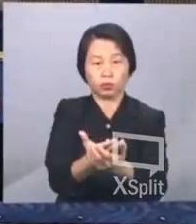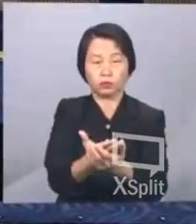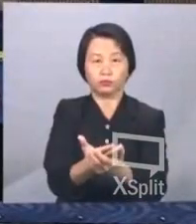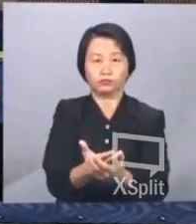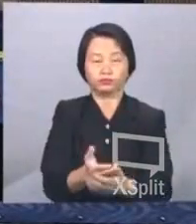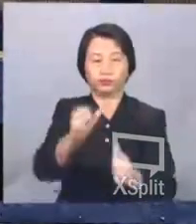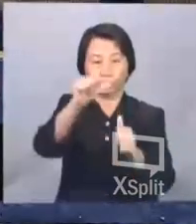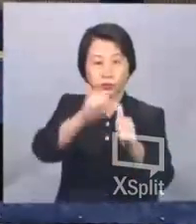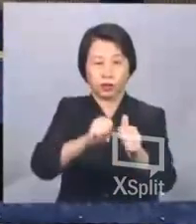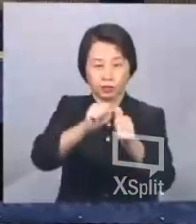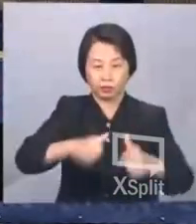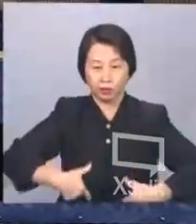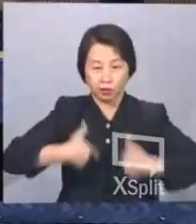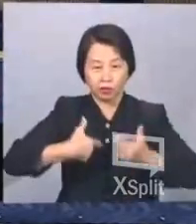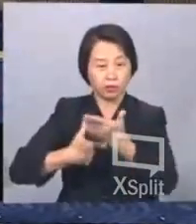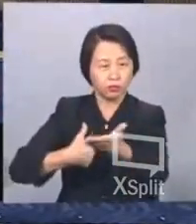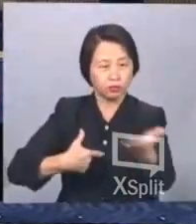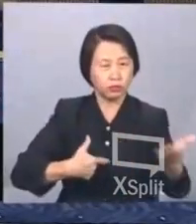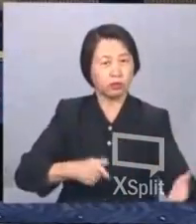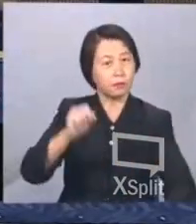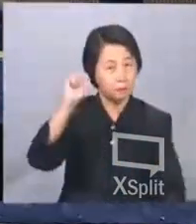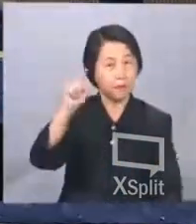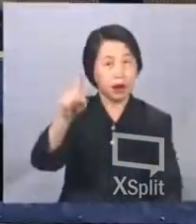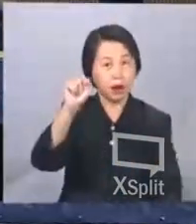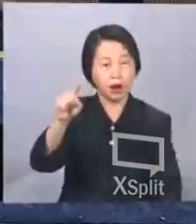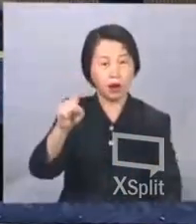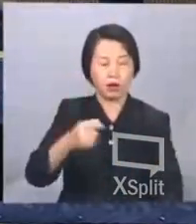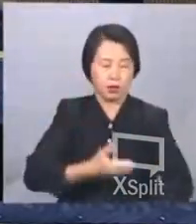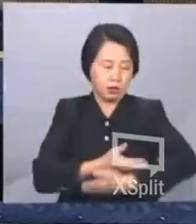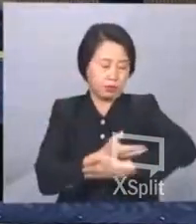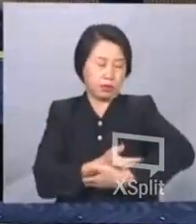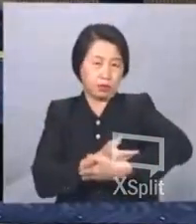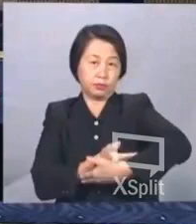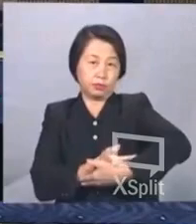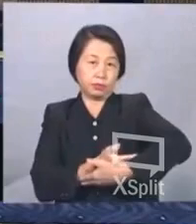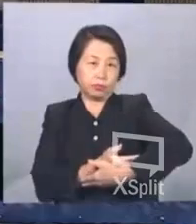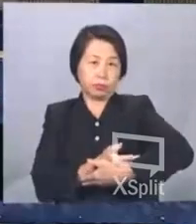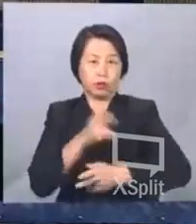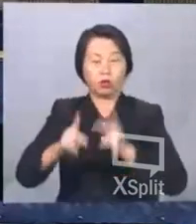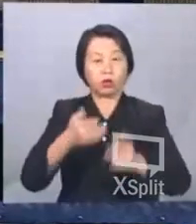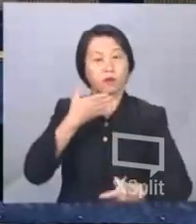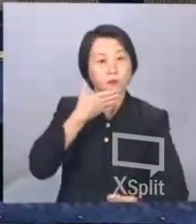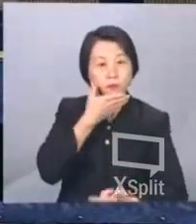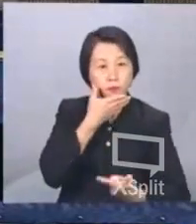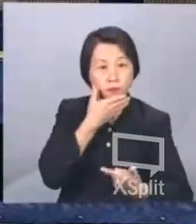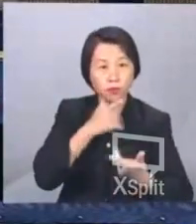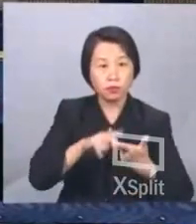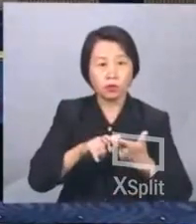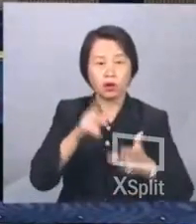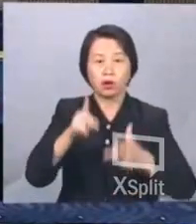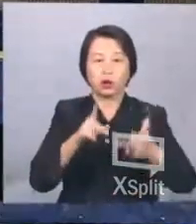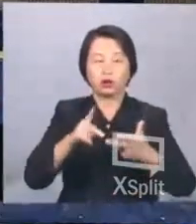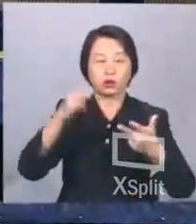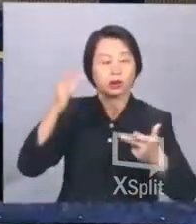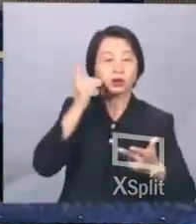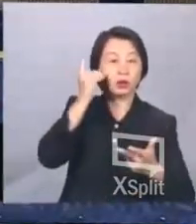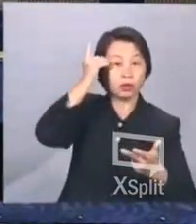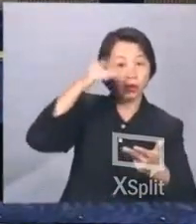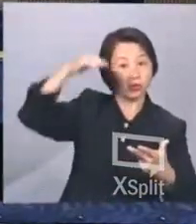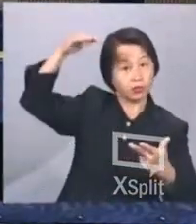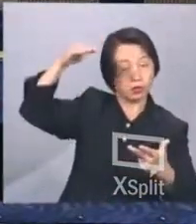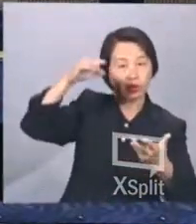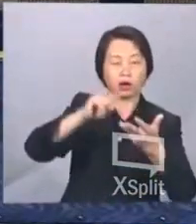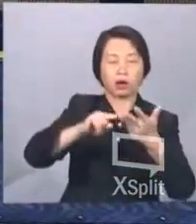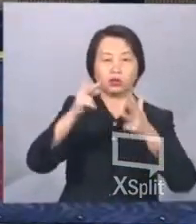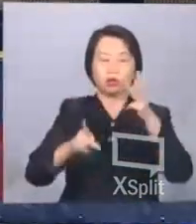setiap nyawa adalah bahaga baik-baik orang muda orang dewasa ataupun